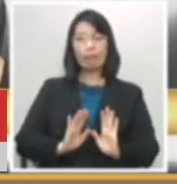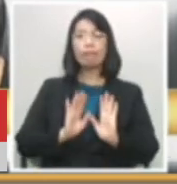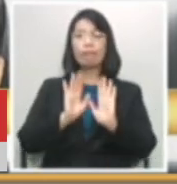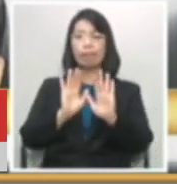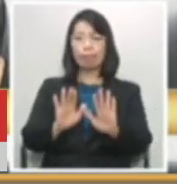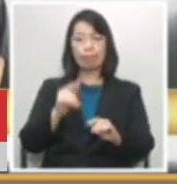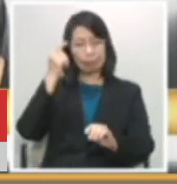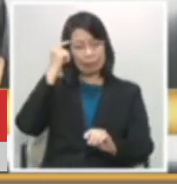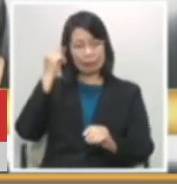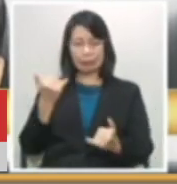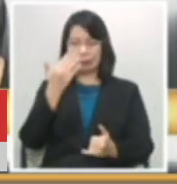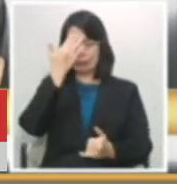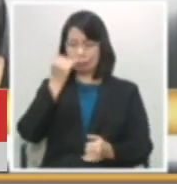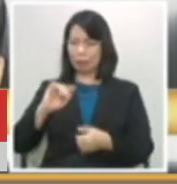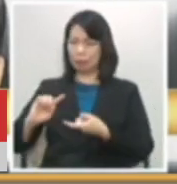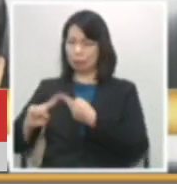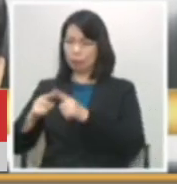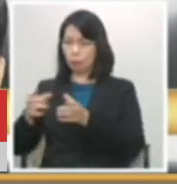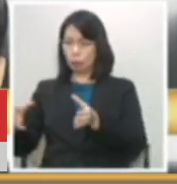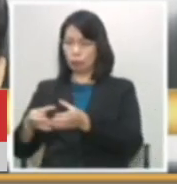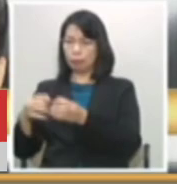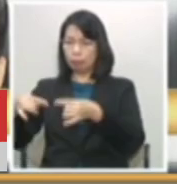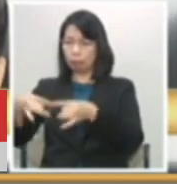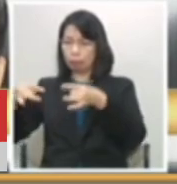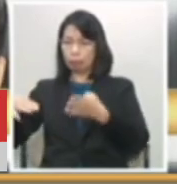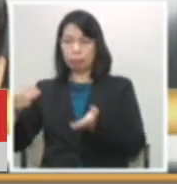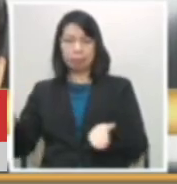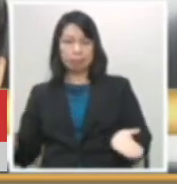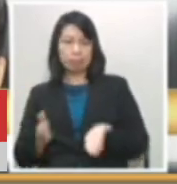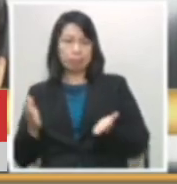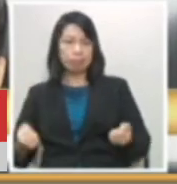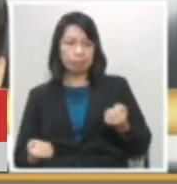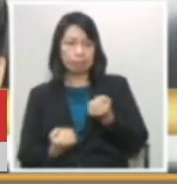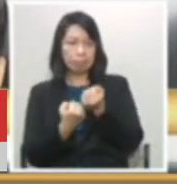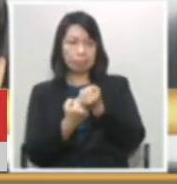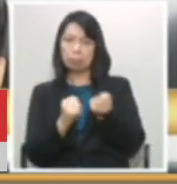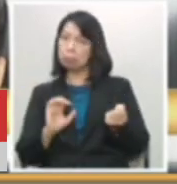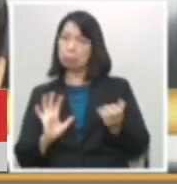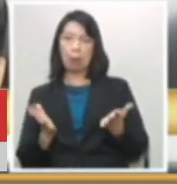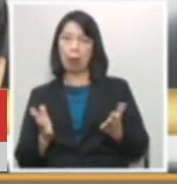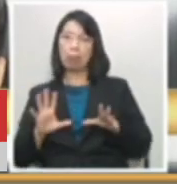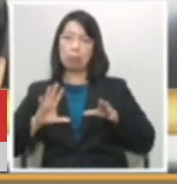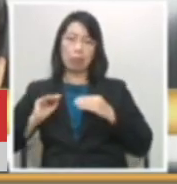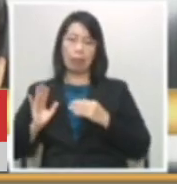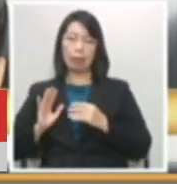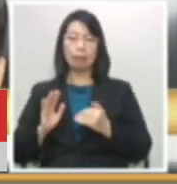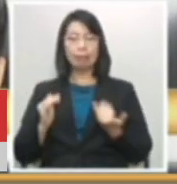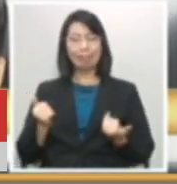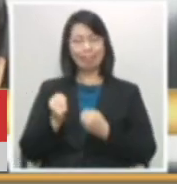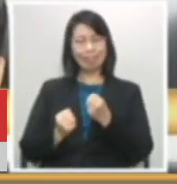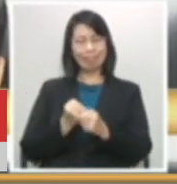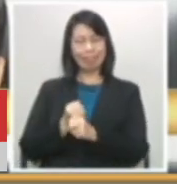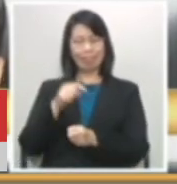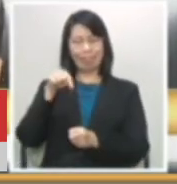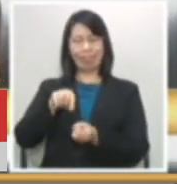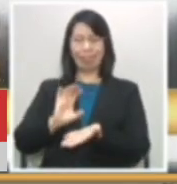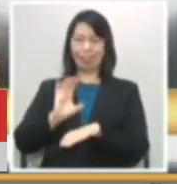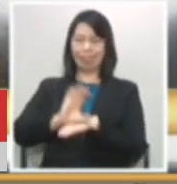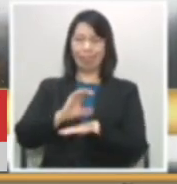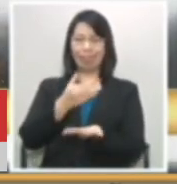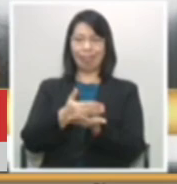านจึงไม่สามารถที่จะสนับสนุนพระราชบัญญัติงบประมาณรายจ่ายประจำปีพ.ศ. 2500ฉบับ